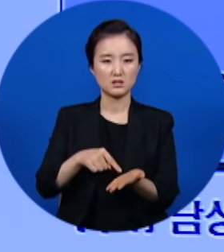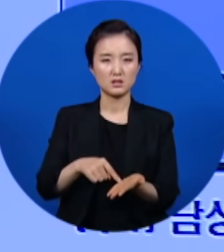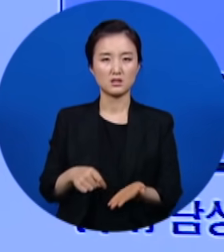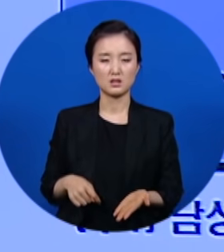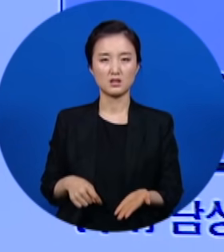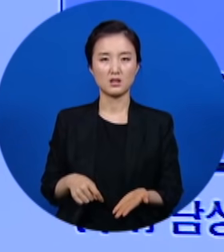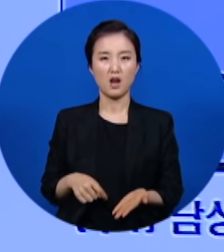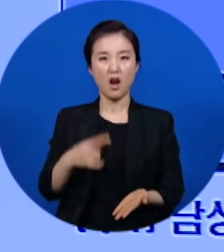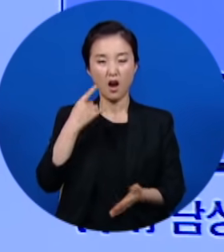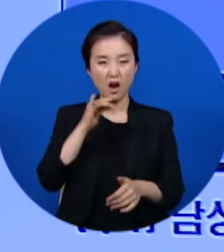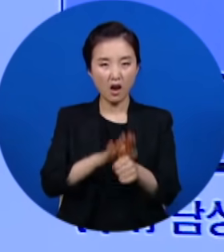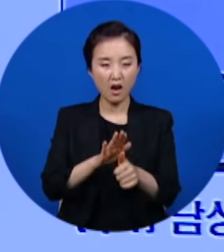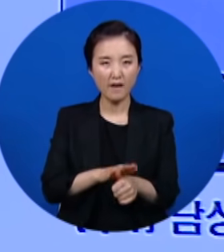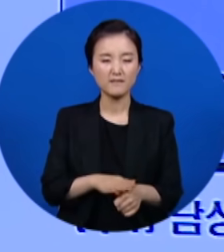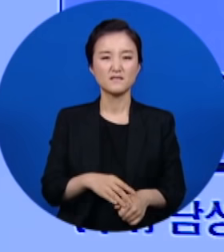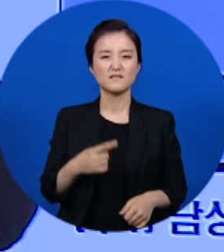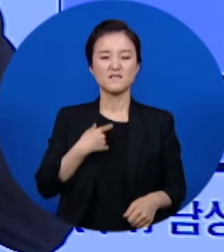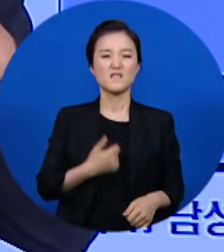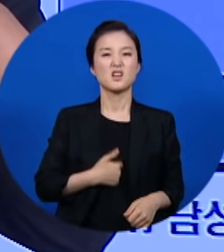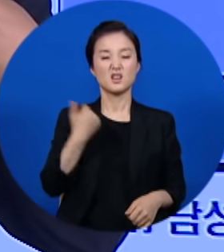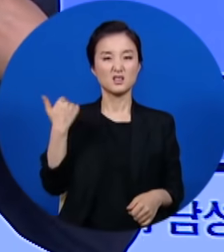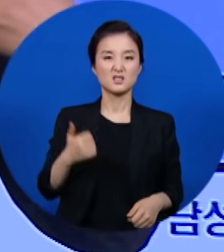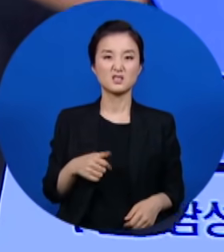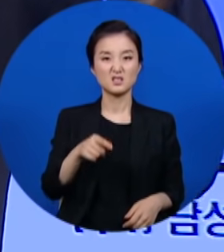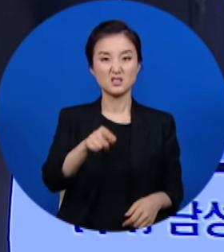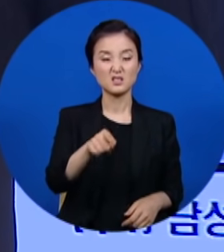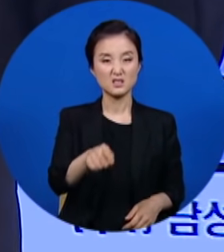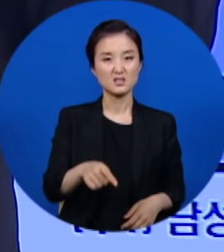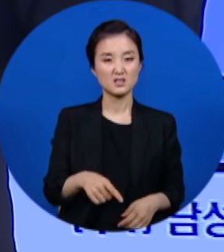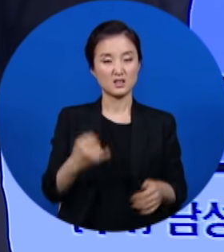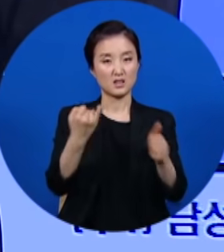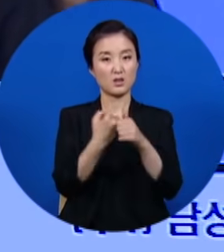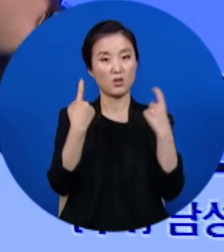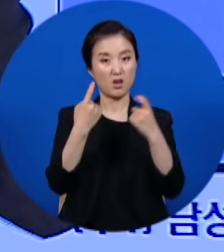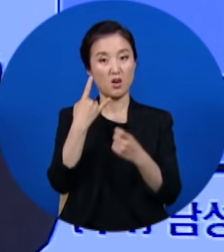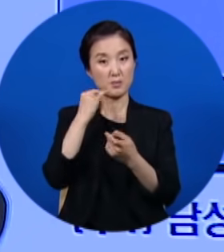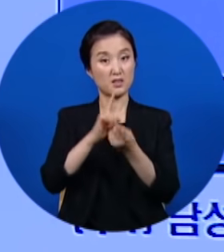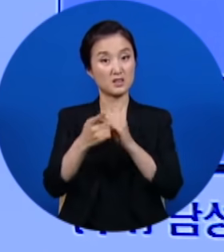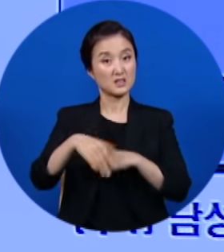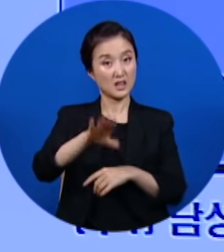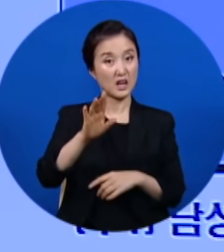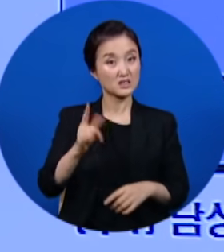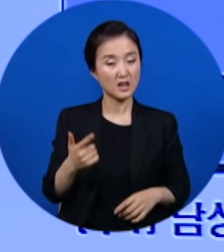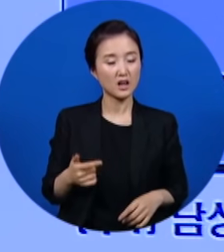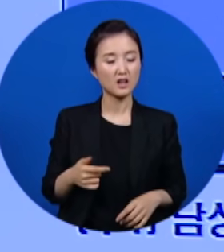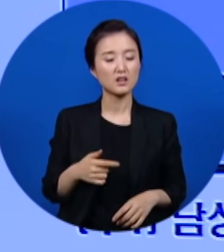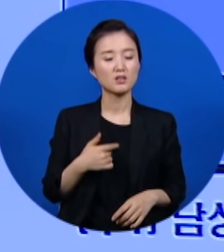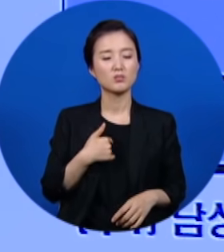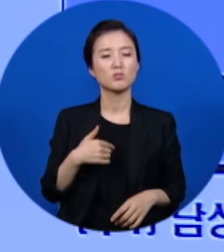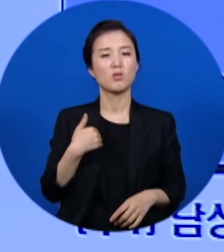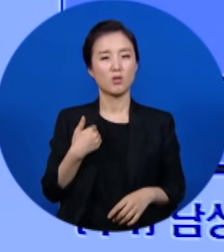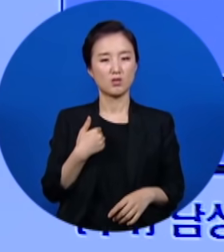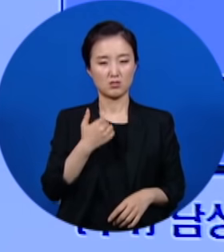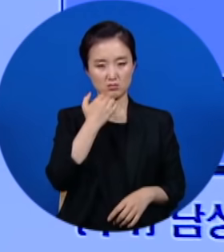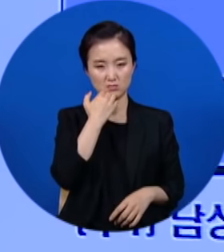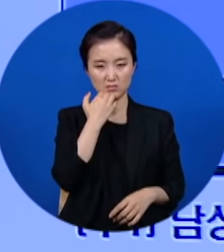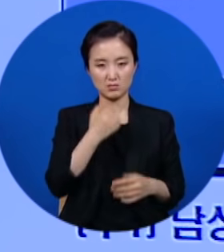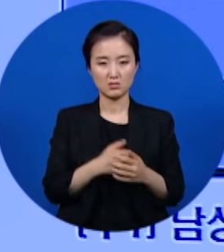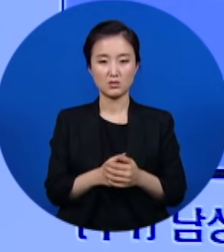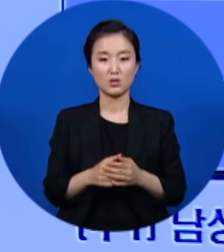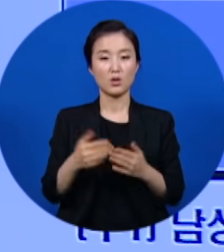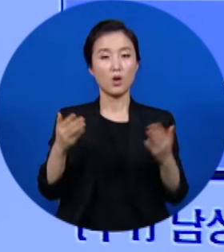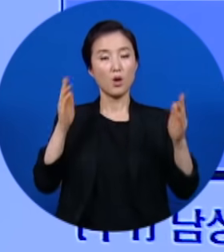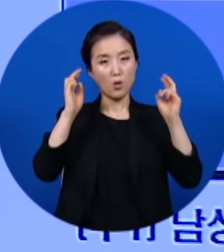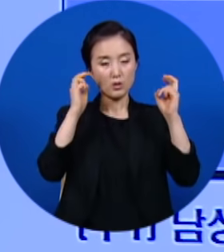모르겠다고 제가 있던 회사에서 해외 장학생을 모집하는데 본인들이 와서 물어 보고 그래 될 거 아니에요